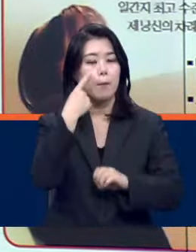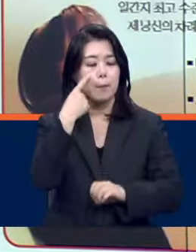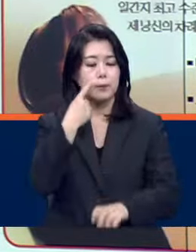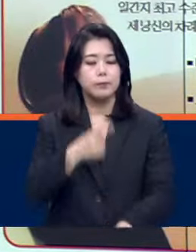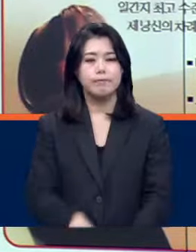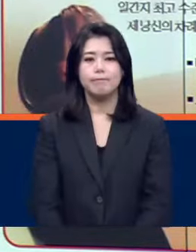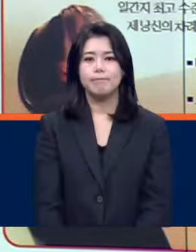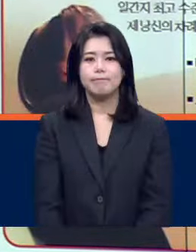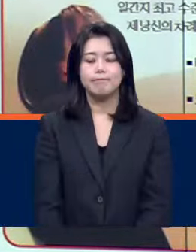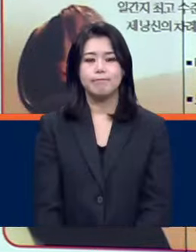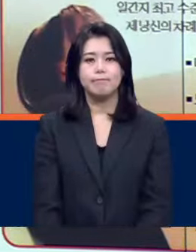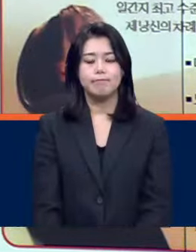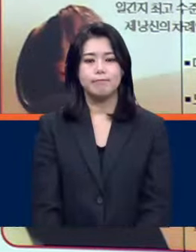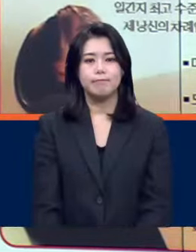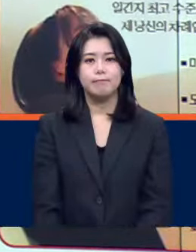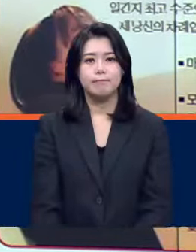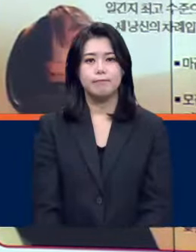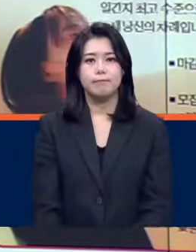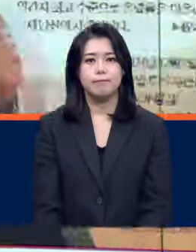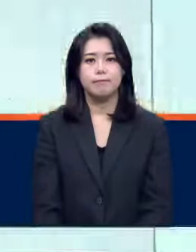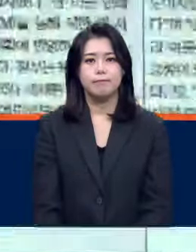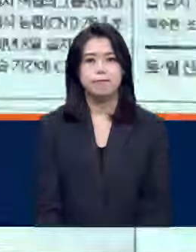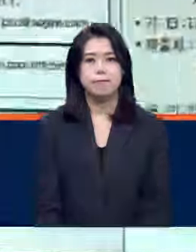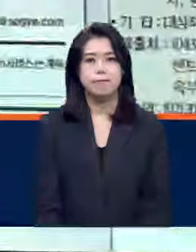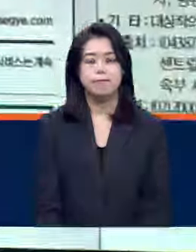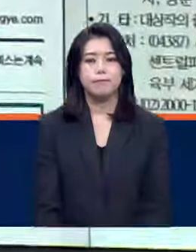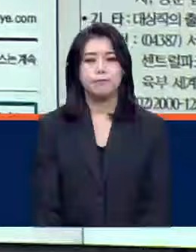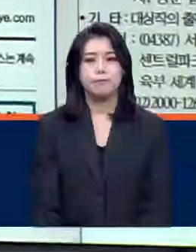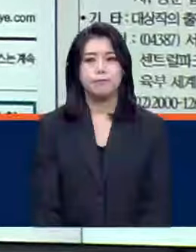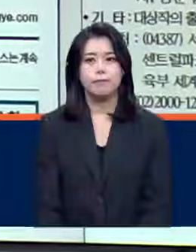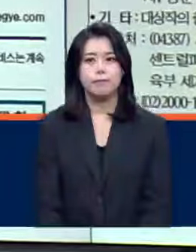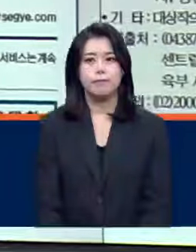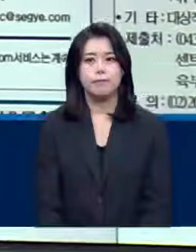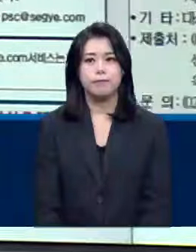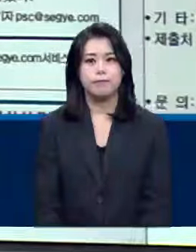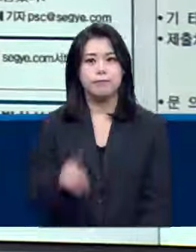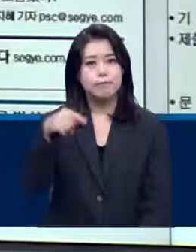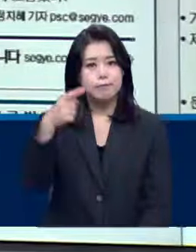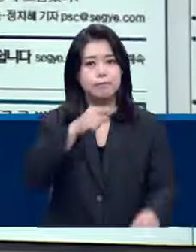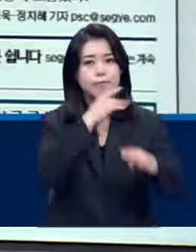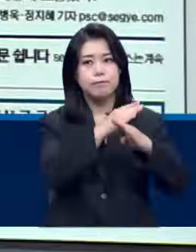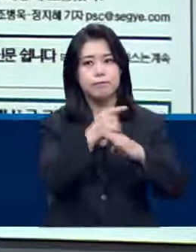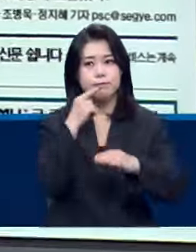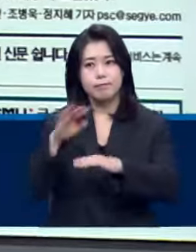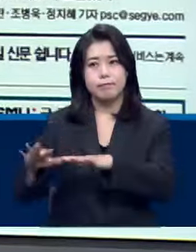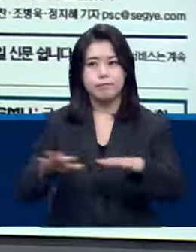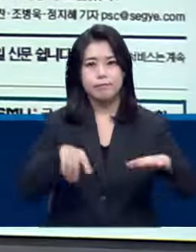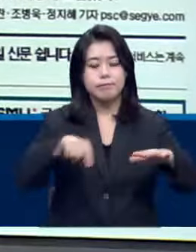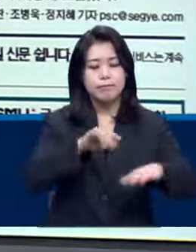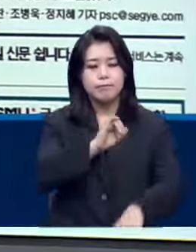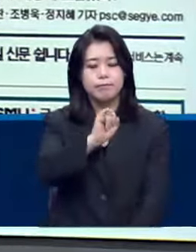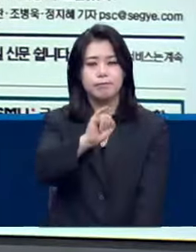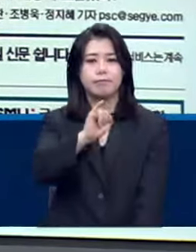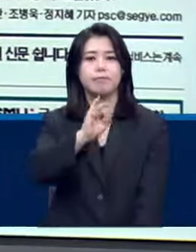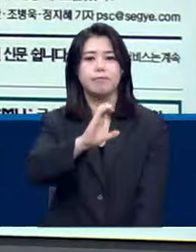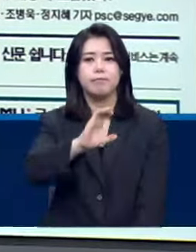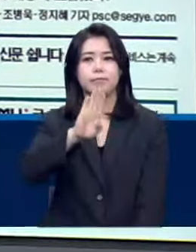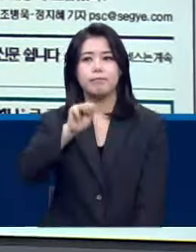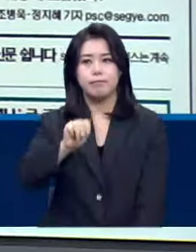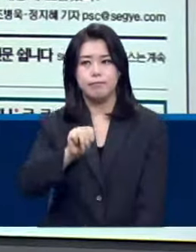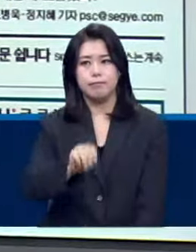좀 얘기 나눠보겠습니다 다음 서볼까요 세계 봅니다 IBM 도발 NSC